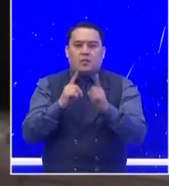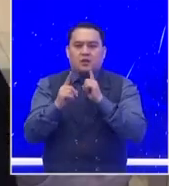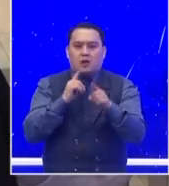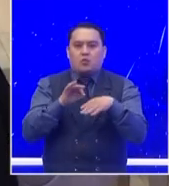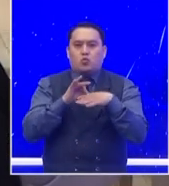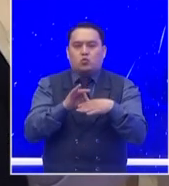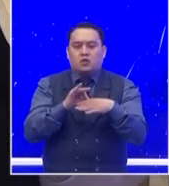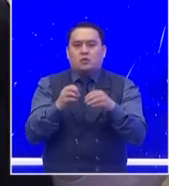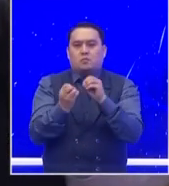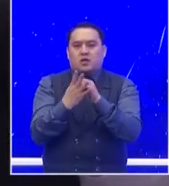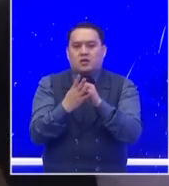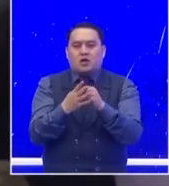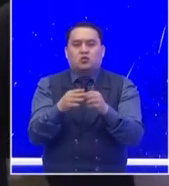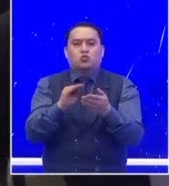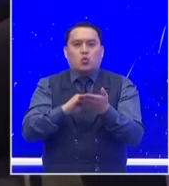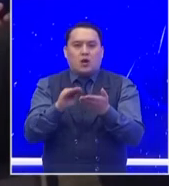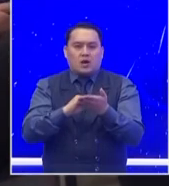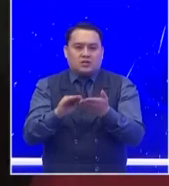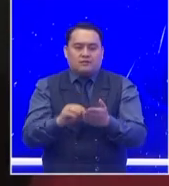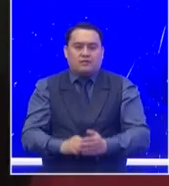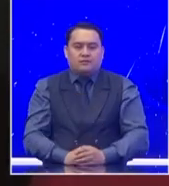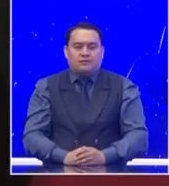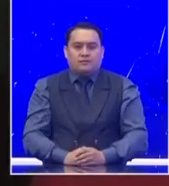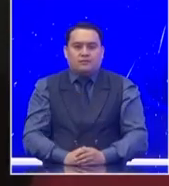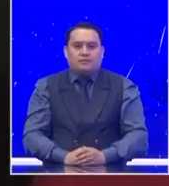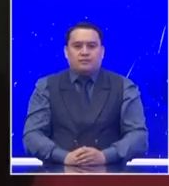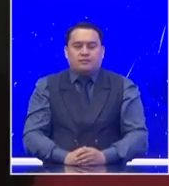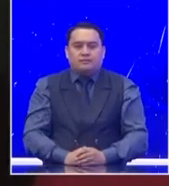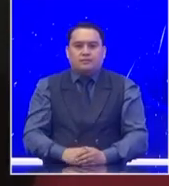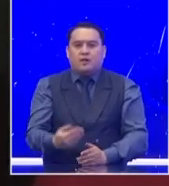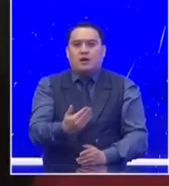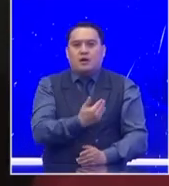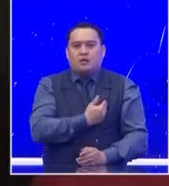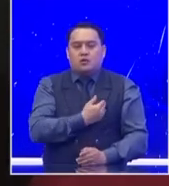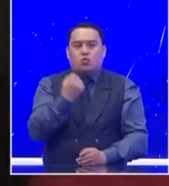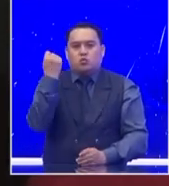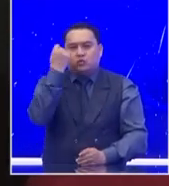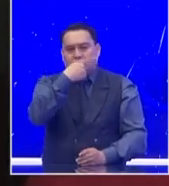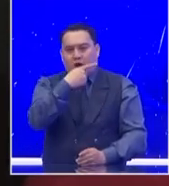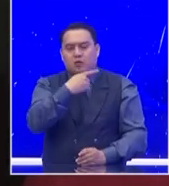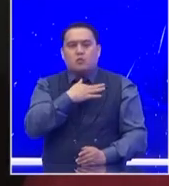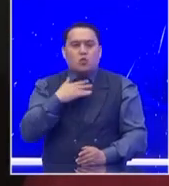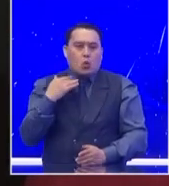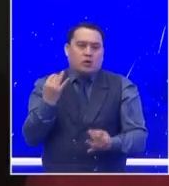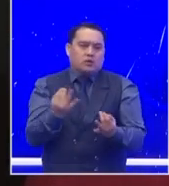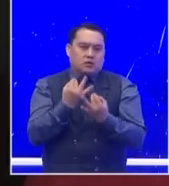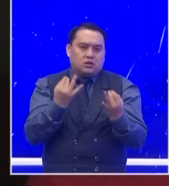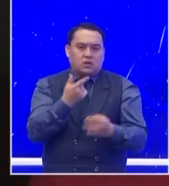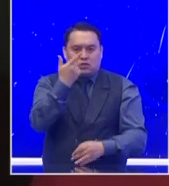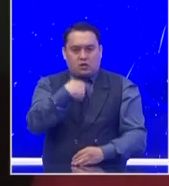с участием порядка 15 журналистов и блогеров. Хотела бы сказать, что узнала очень многого интересного для